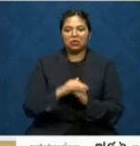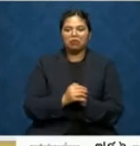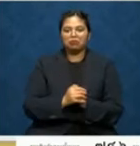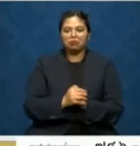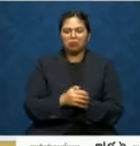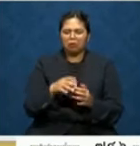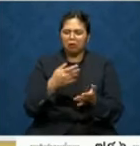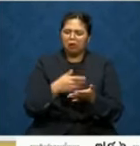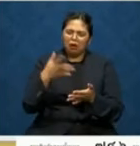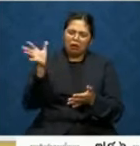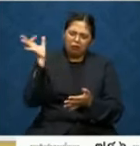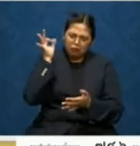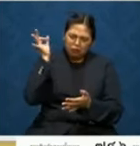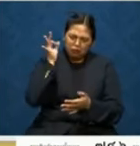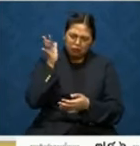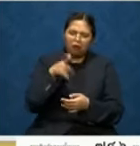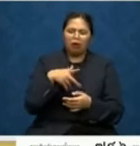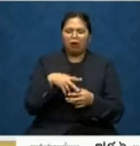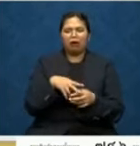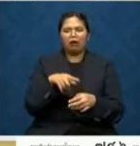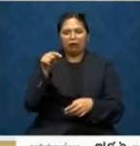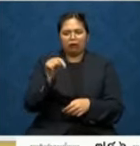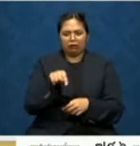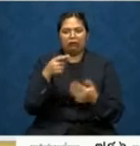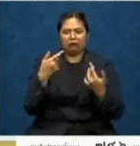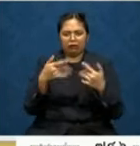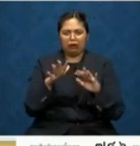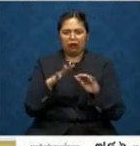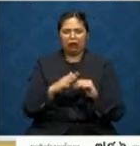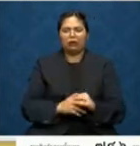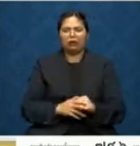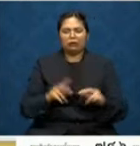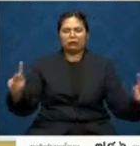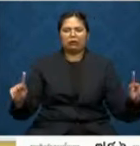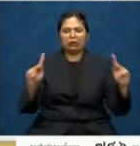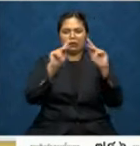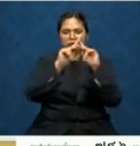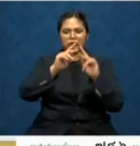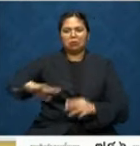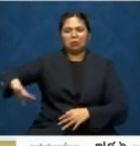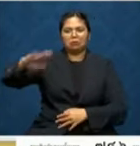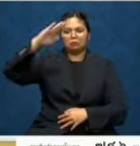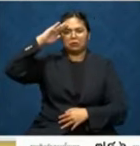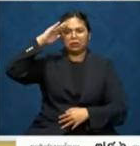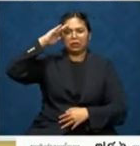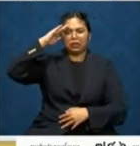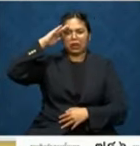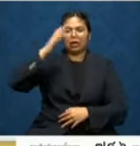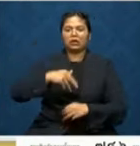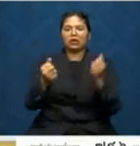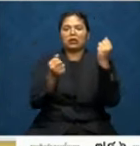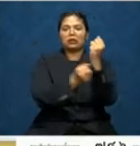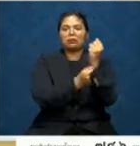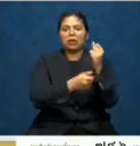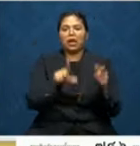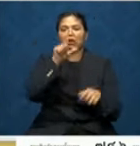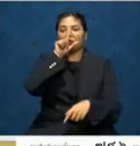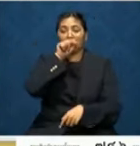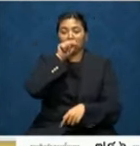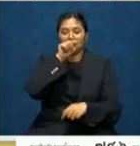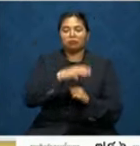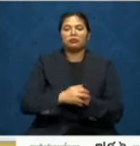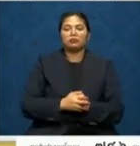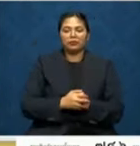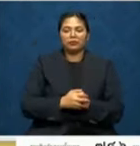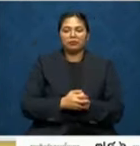มาแล้วแลวเห็นท่านรัษทีวาการกระสวงหมาตไทยพูดถึงเรื่องของกํานานนกที่น》 น. เอ็อ ก็คดว่า